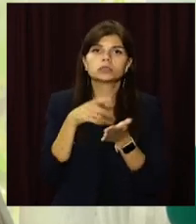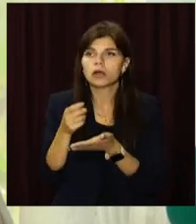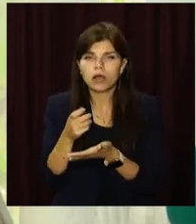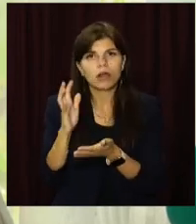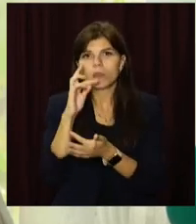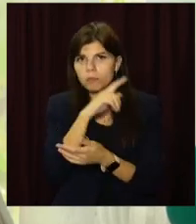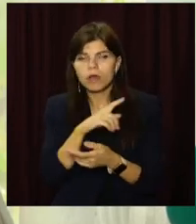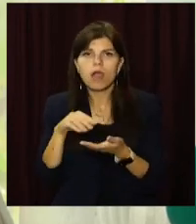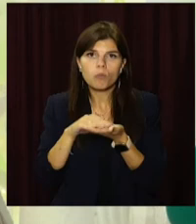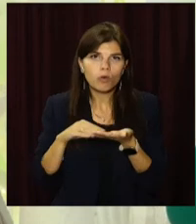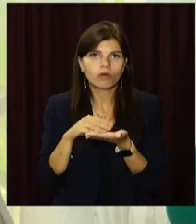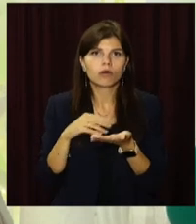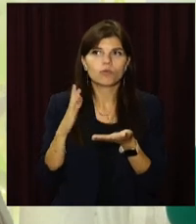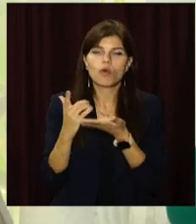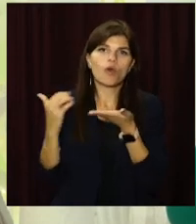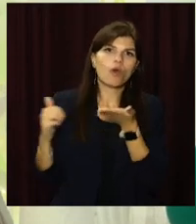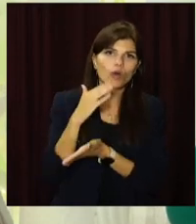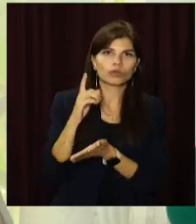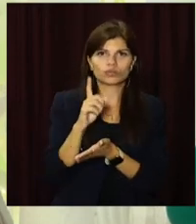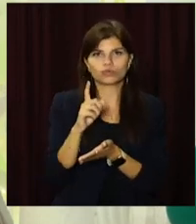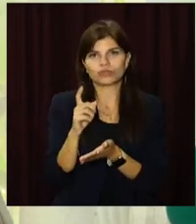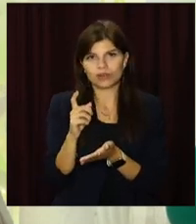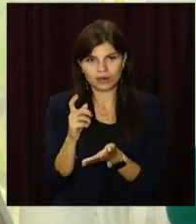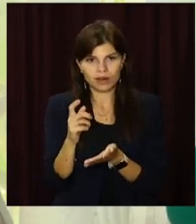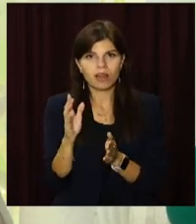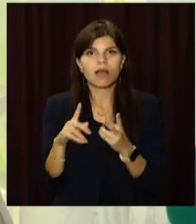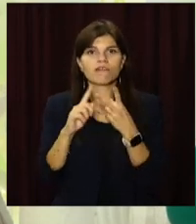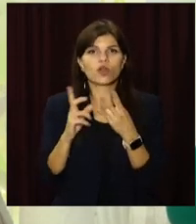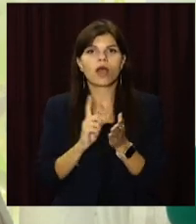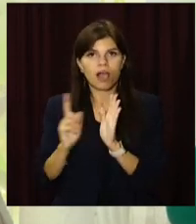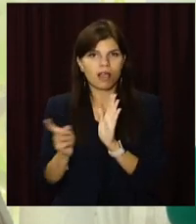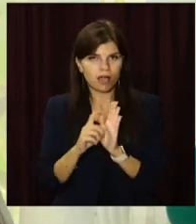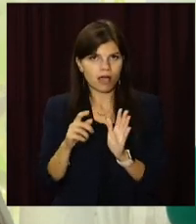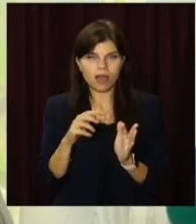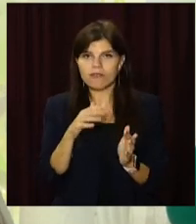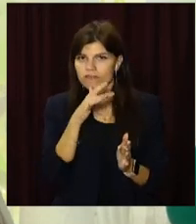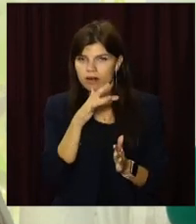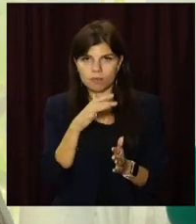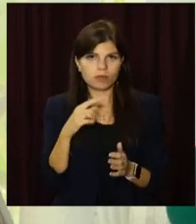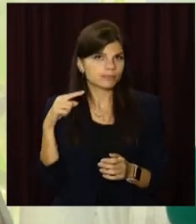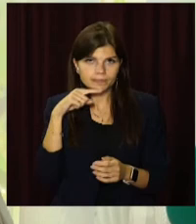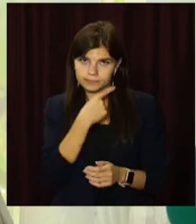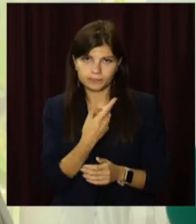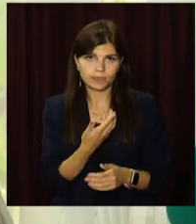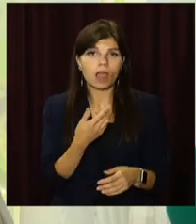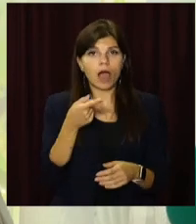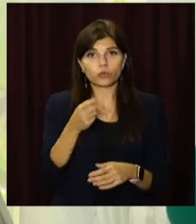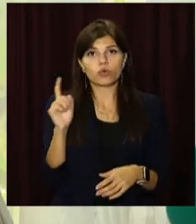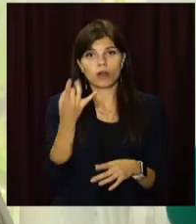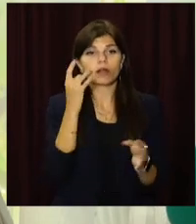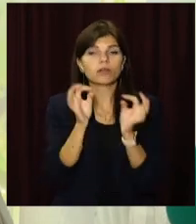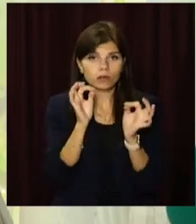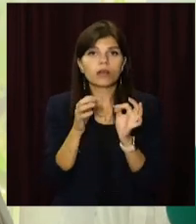потом получить ответ какой-то неопределенный, потом второй раз поехать обратиться. То есть мы квалифицированно